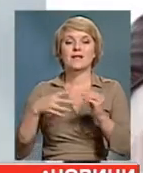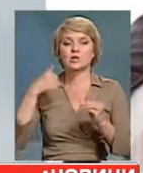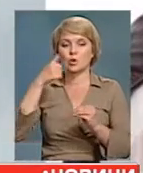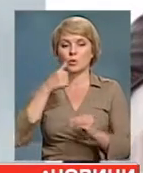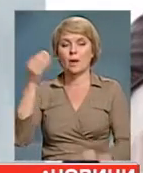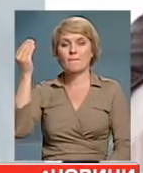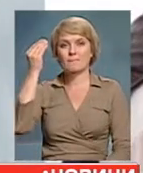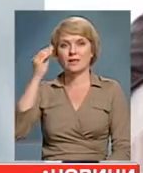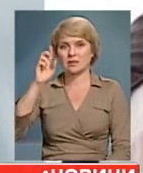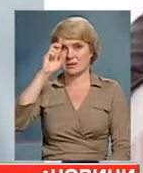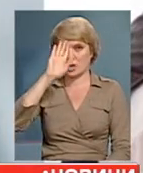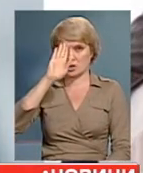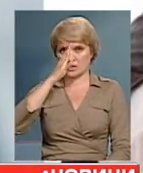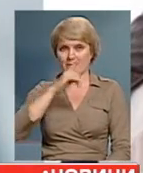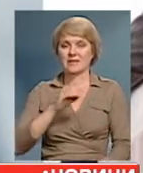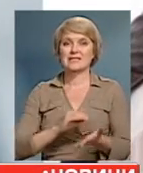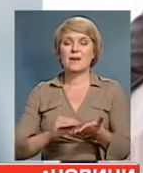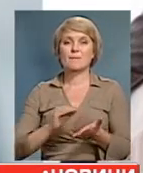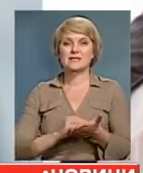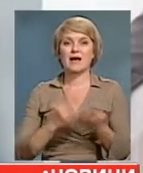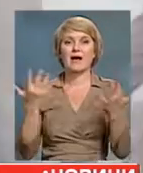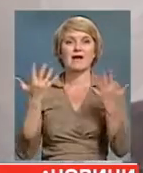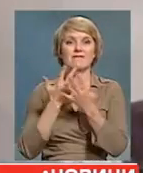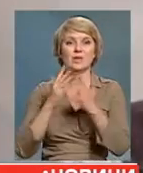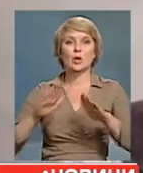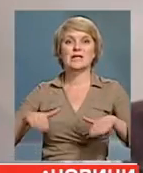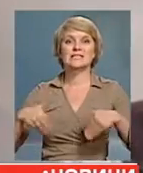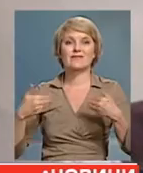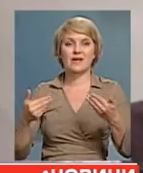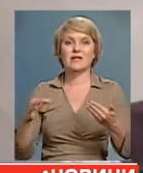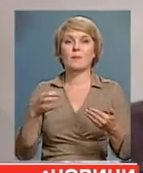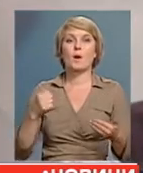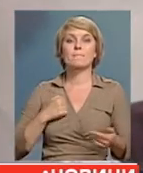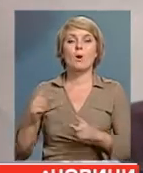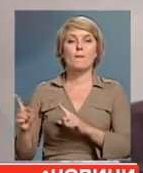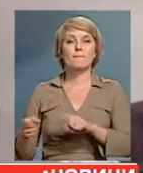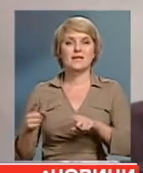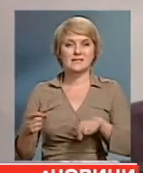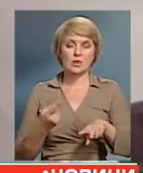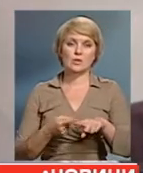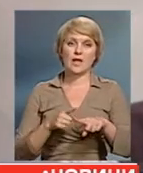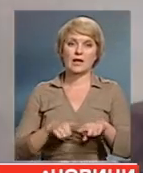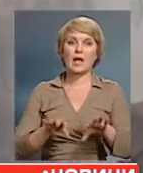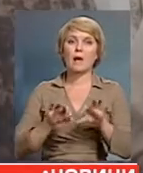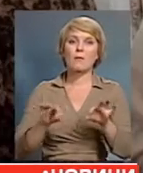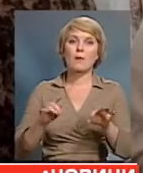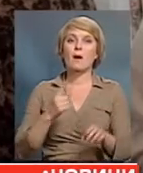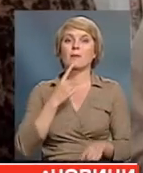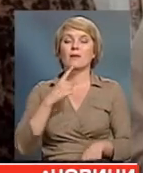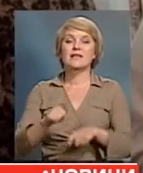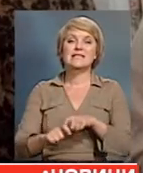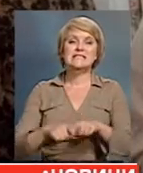у держзраді. Той записав відеозвернення про мобілізацію, яке трактували як намагання зірвати набір у зону